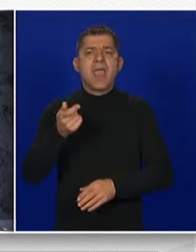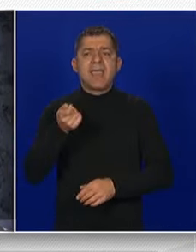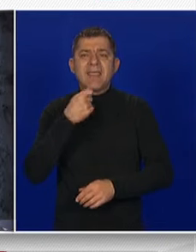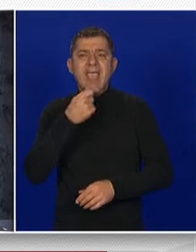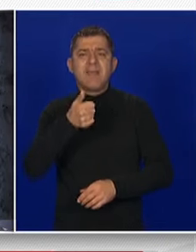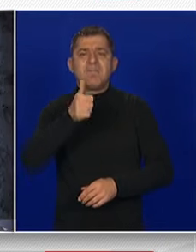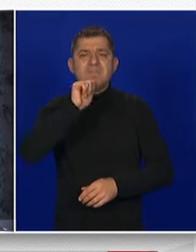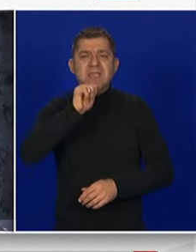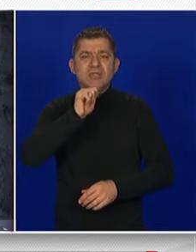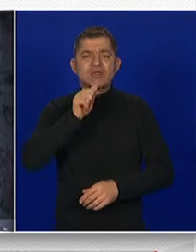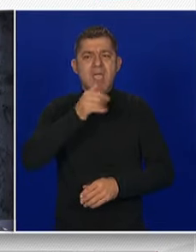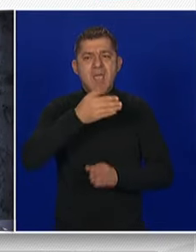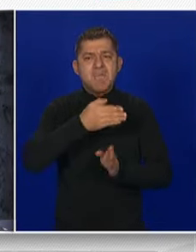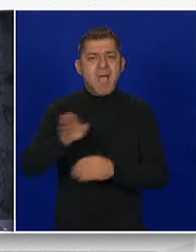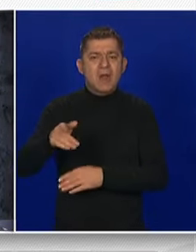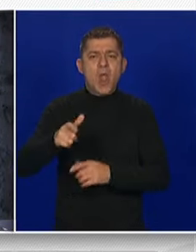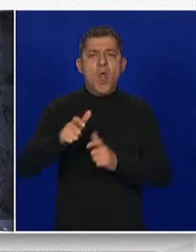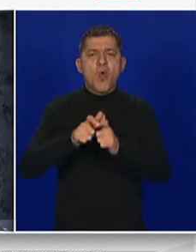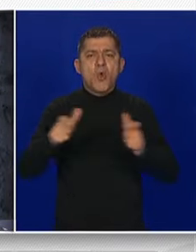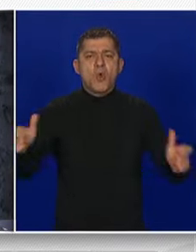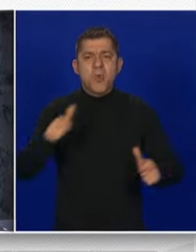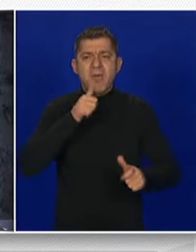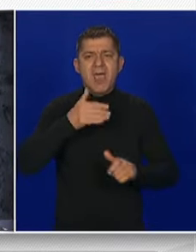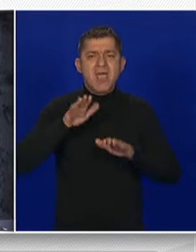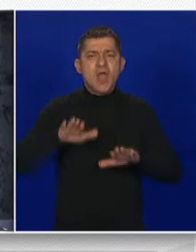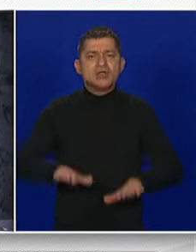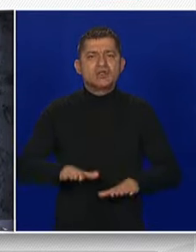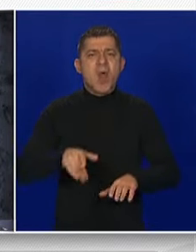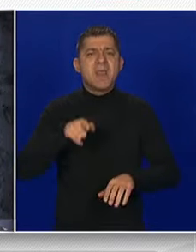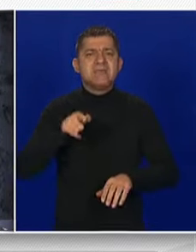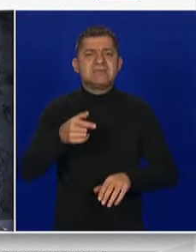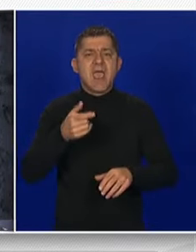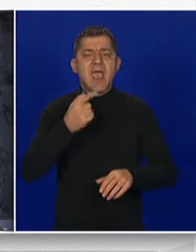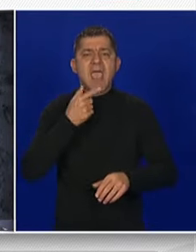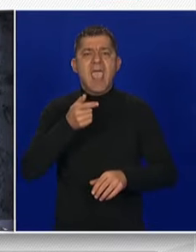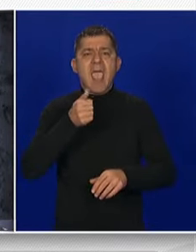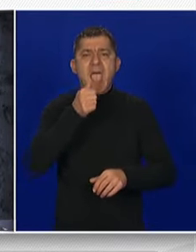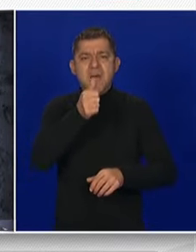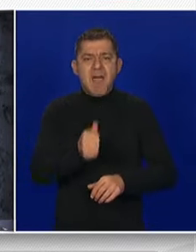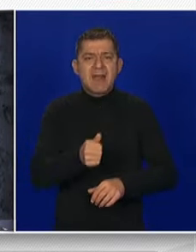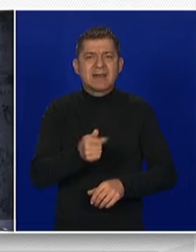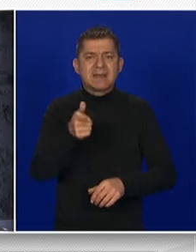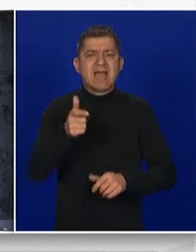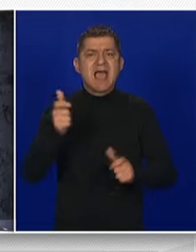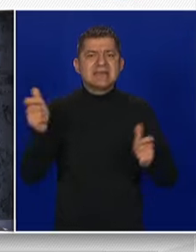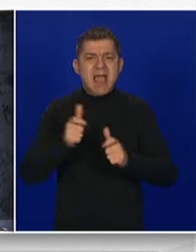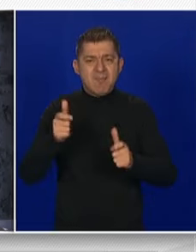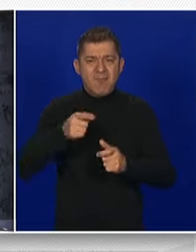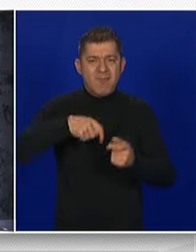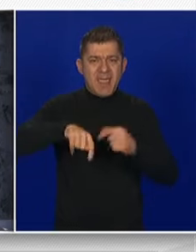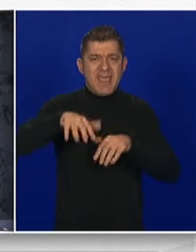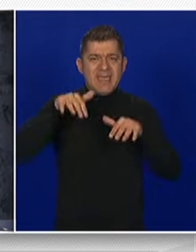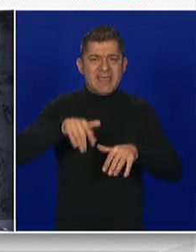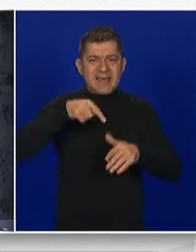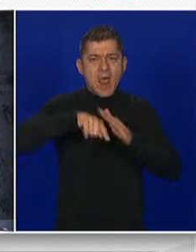te uklanjanje ili onemogućavanje korištenja aparata za zabavu.